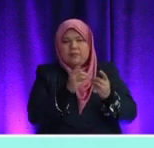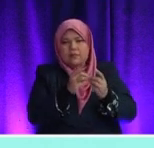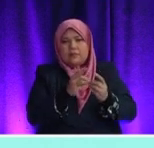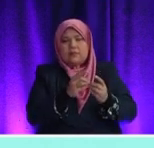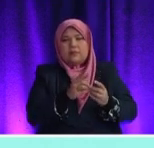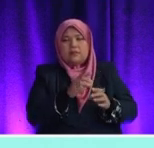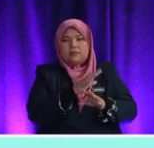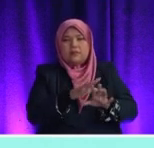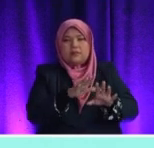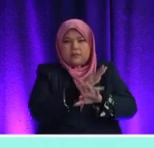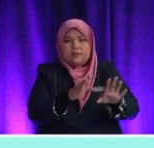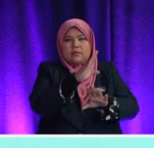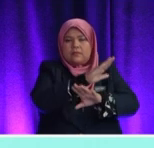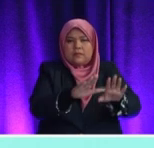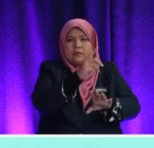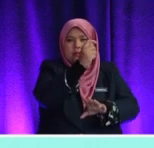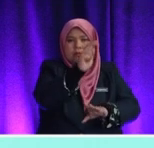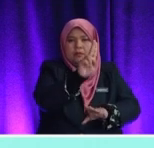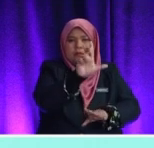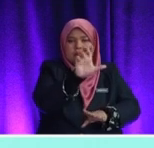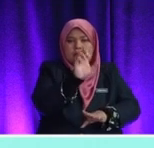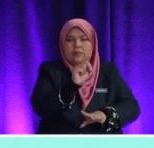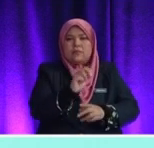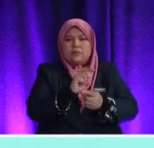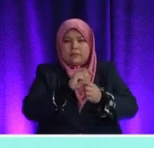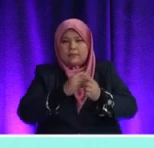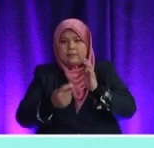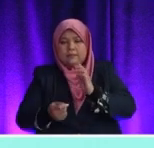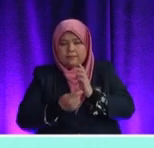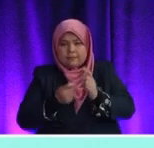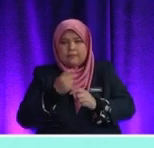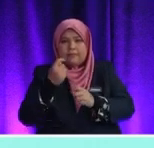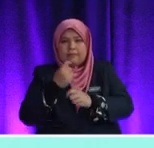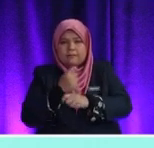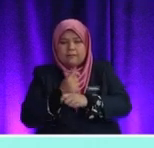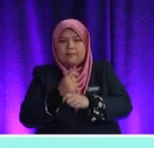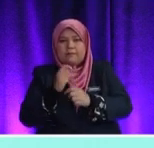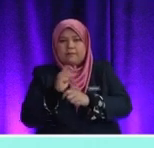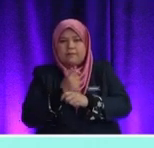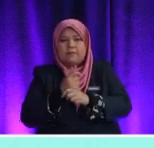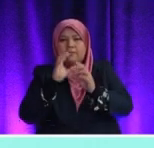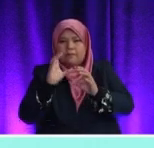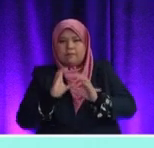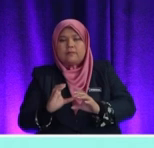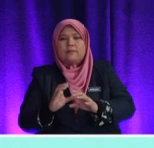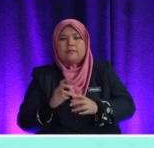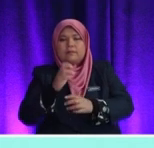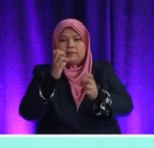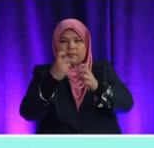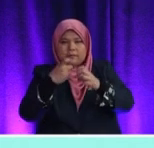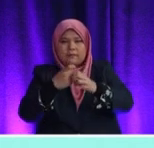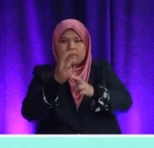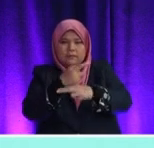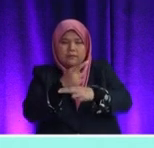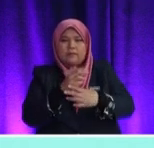kan hai menggunakan teknik elektrolisis kefir ini adalah contoh gambar kupu-kupu ini adalah logam yang kita Boleh